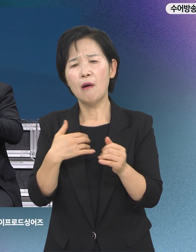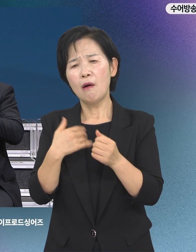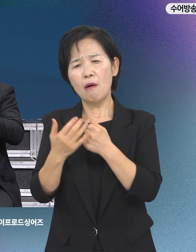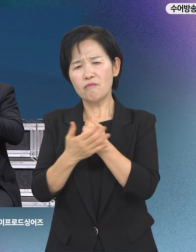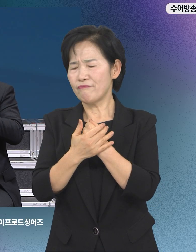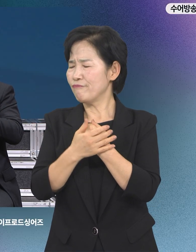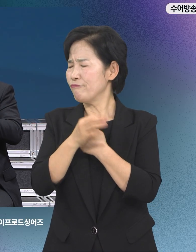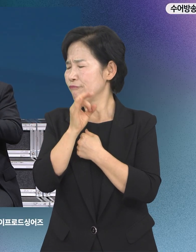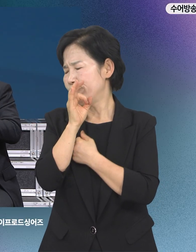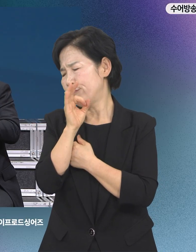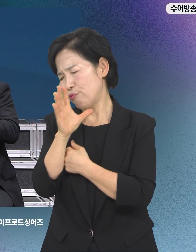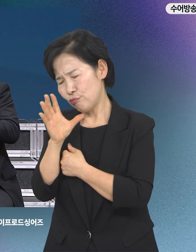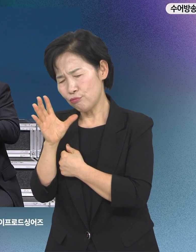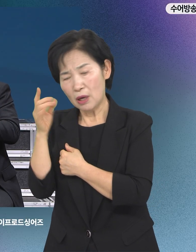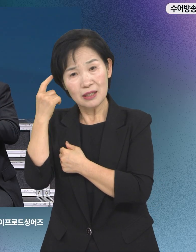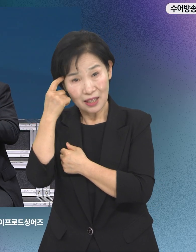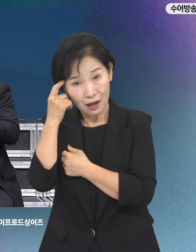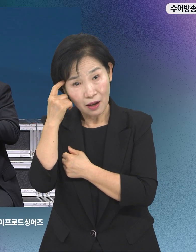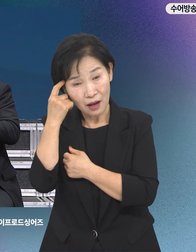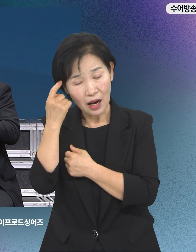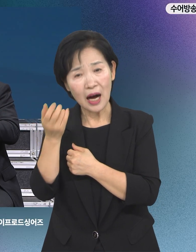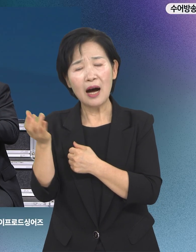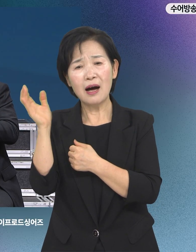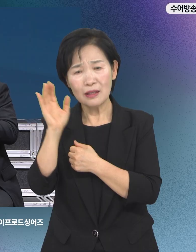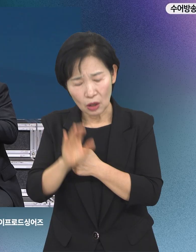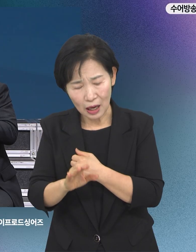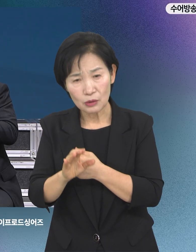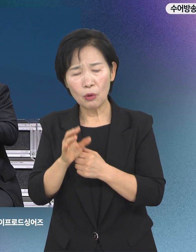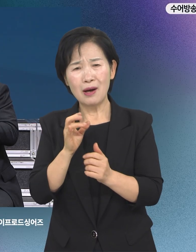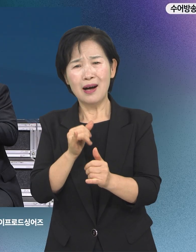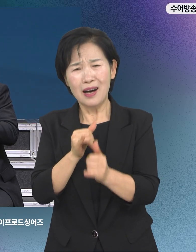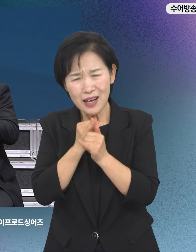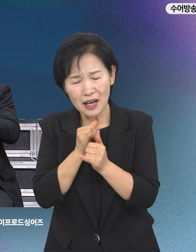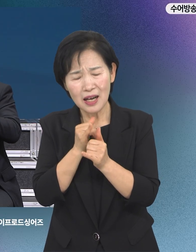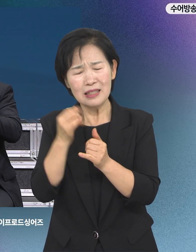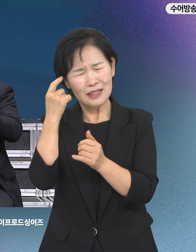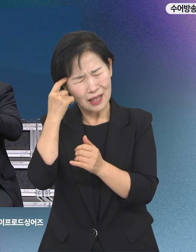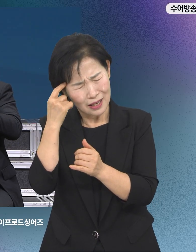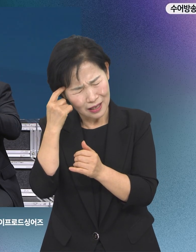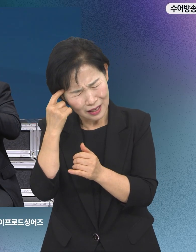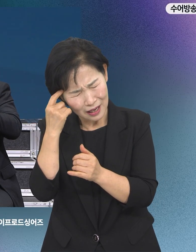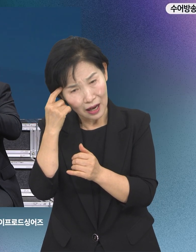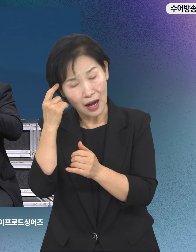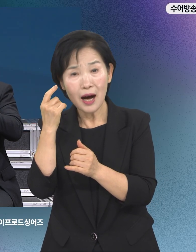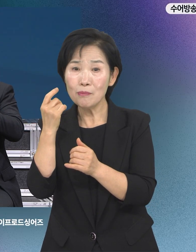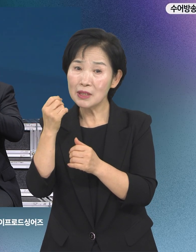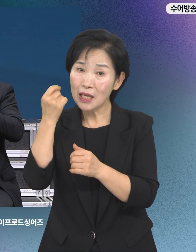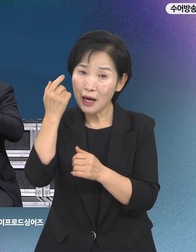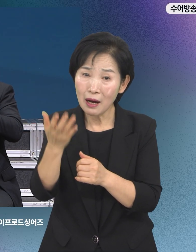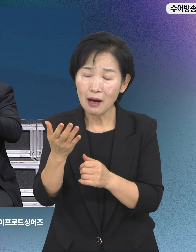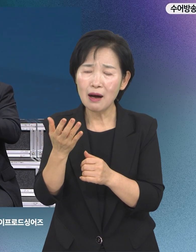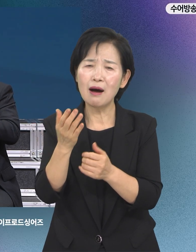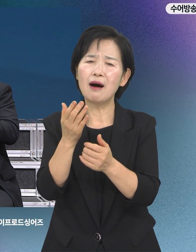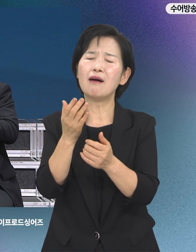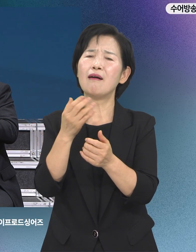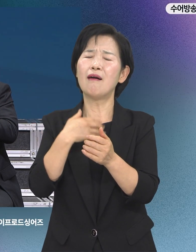없다고 느껴도 극단적인 생각까지 하고 계신 분이 있다면 꼭 말씀드리고